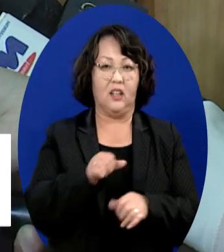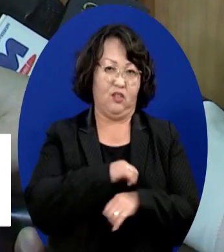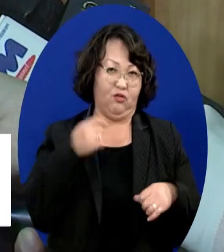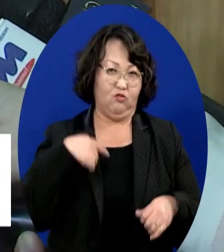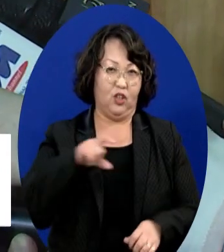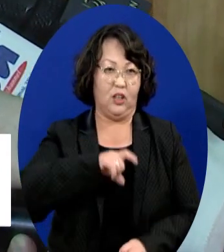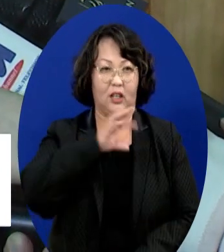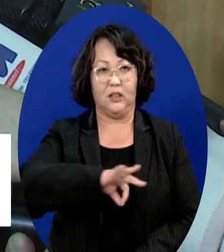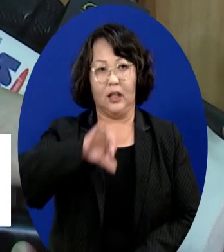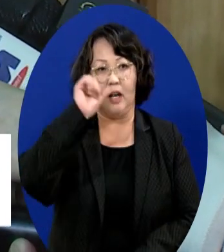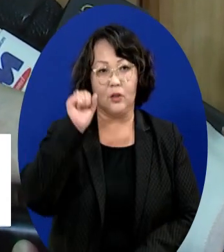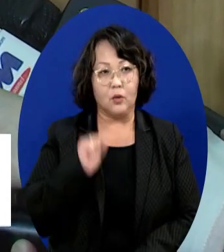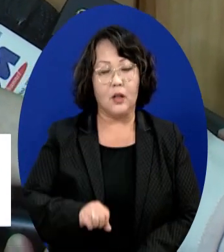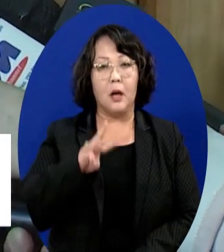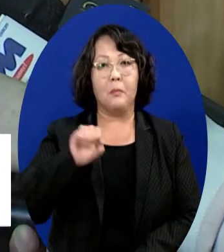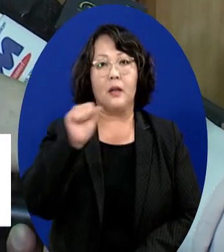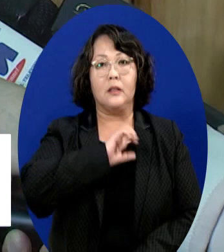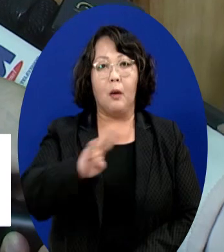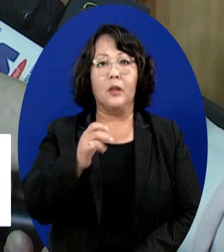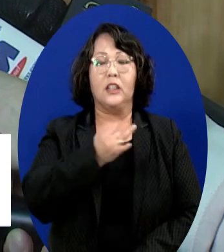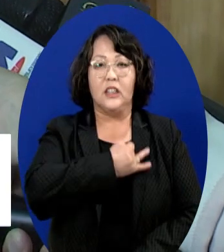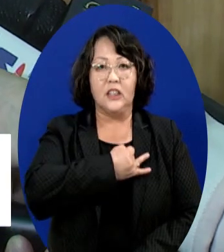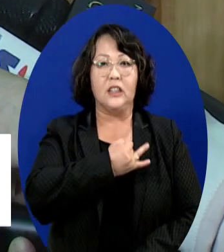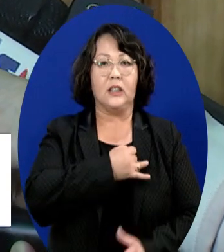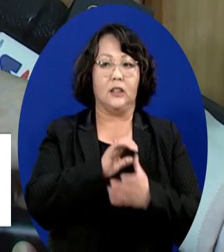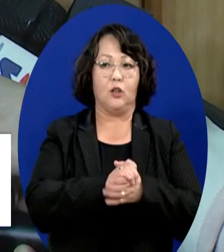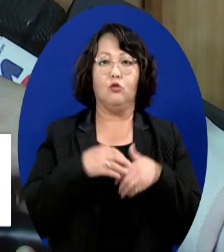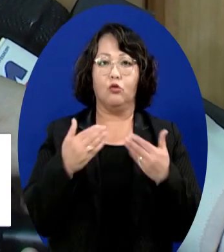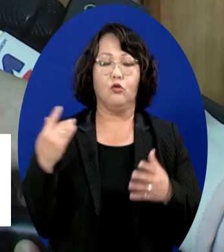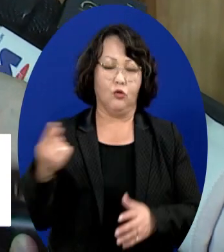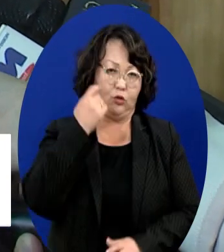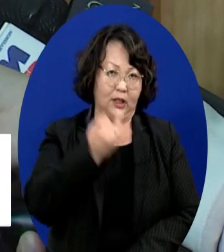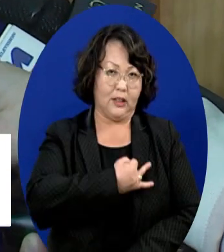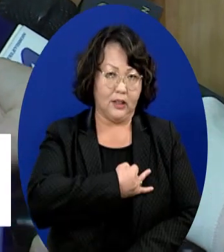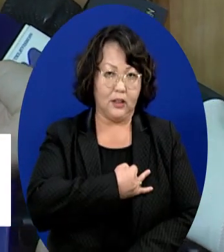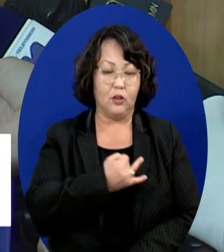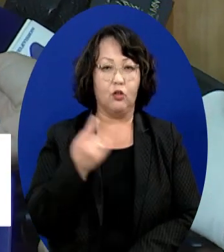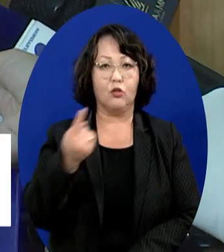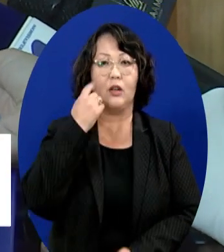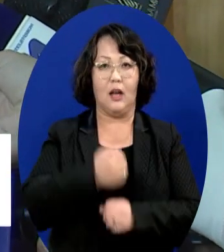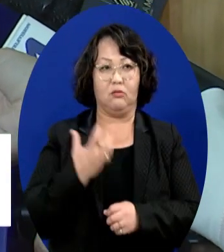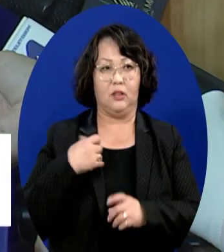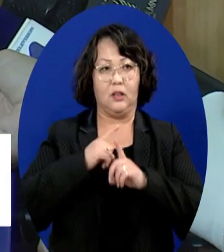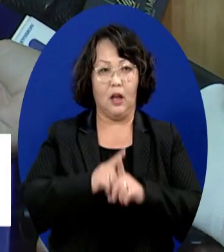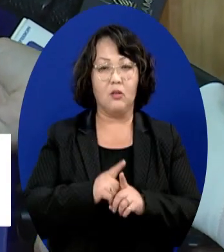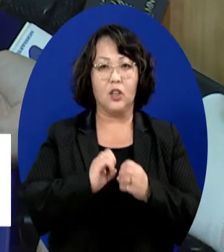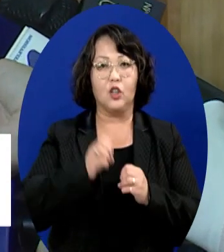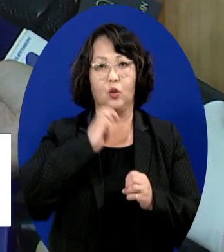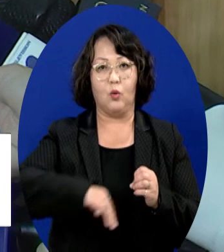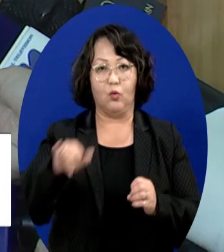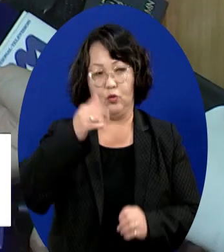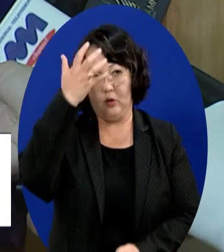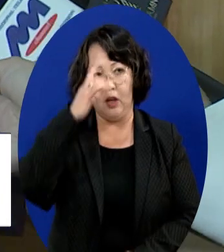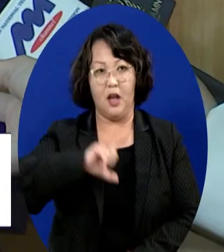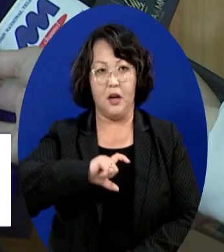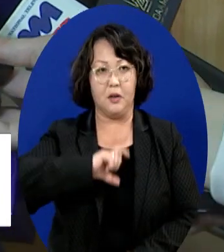хотын сая 400 гаруй мянган оршин суугч, сая 100 мянган орчим сонгогчийн иргэшгийн асуудал буюу Монгол Ардын намд итгэж